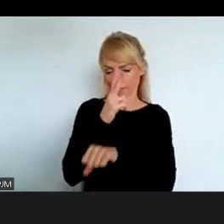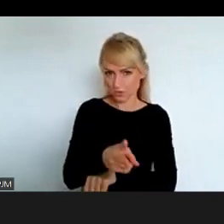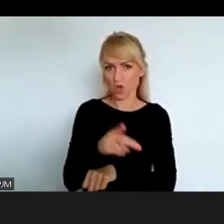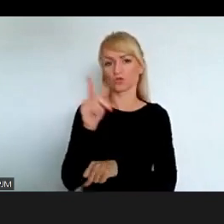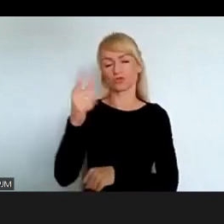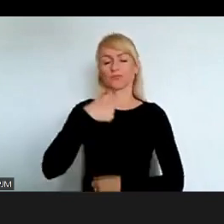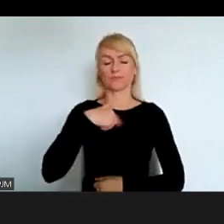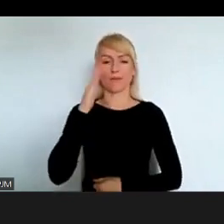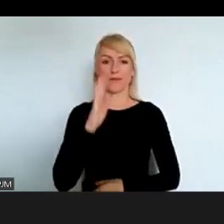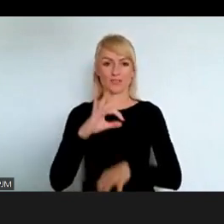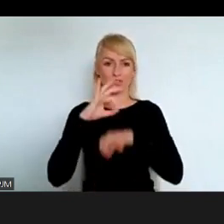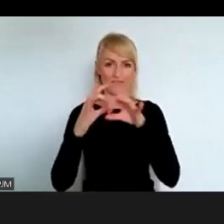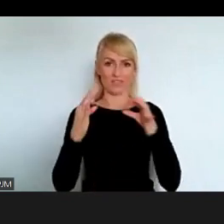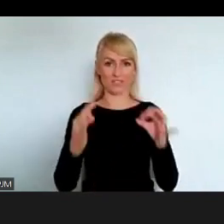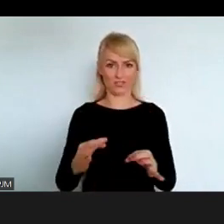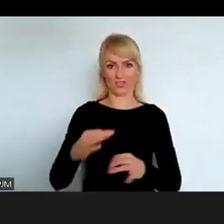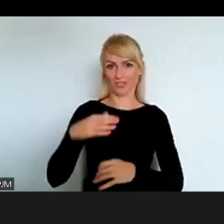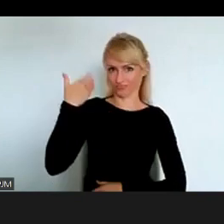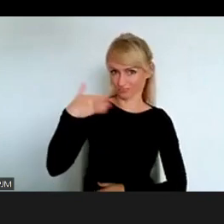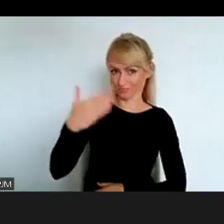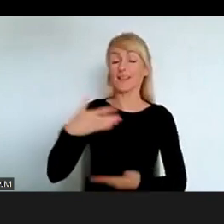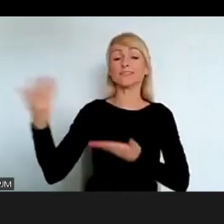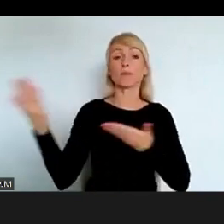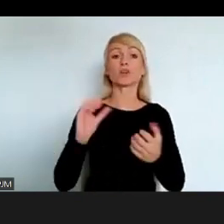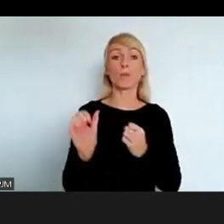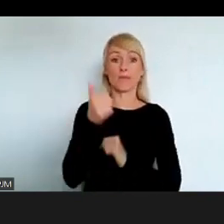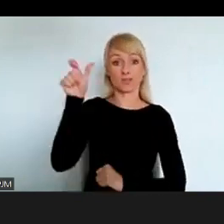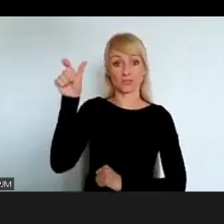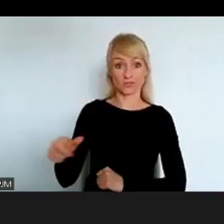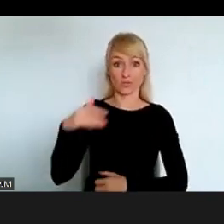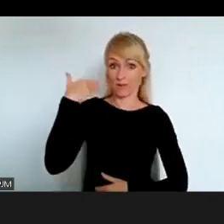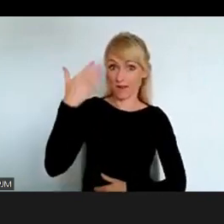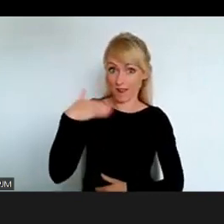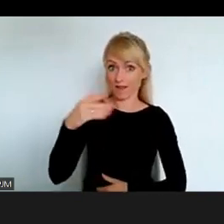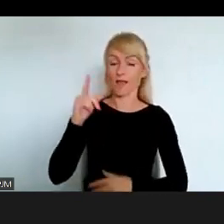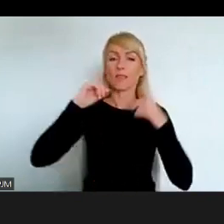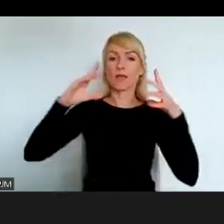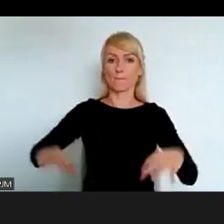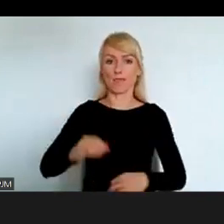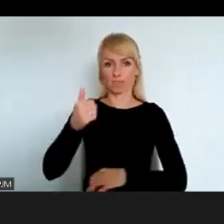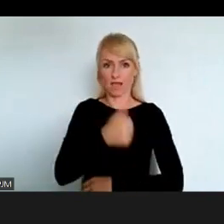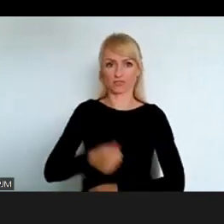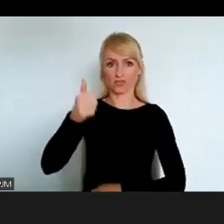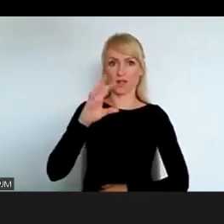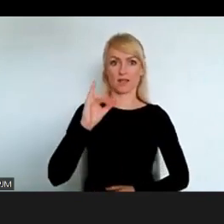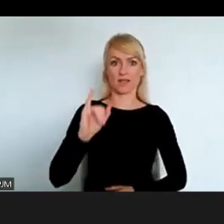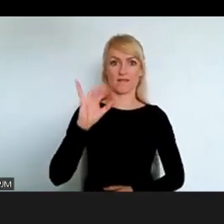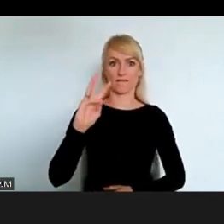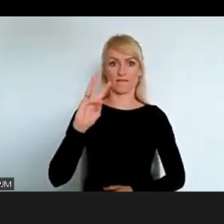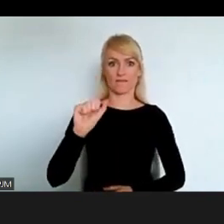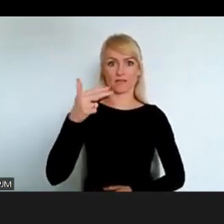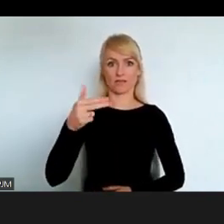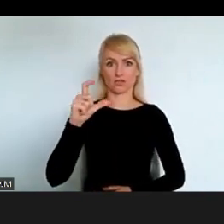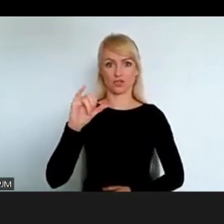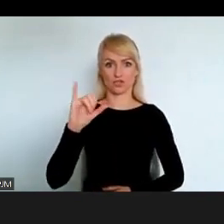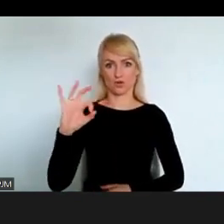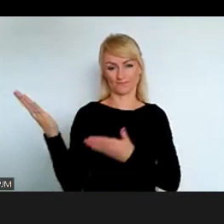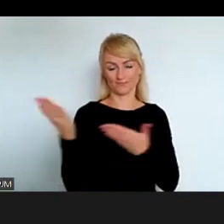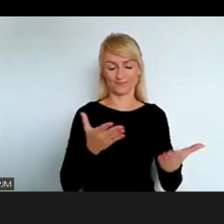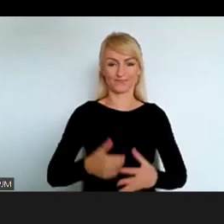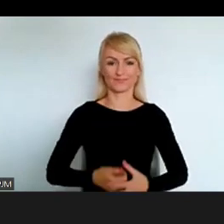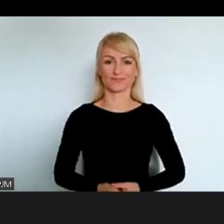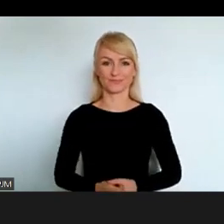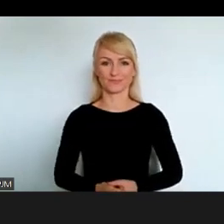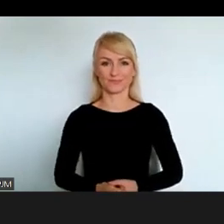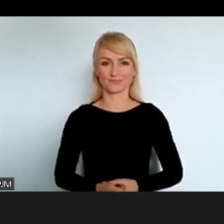zatem pierwszego z prelegentów, pana naczelnika Łukasza Iwancia. Bardzo proszę.